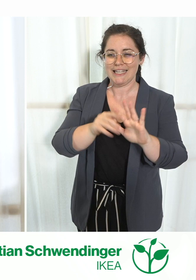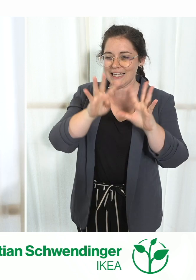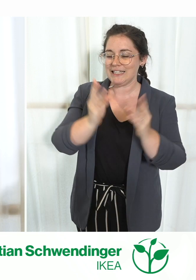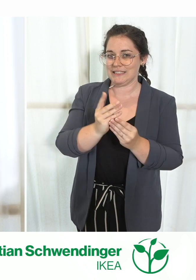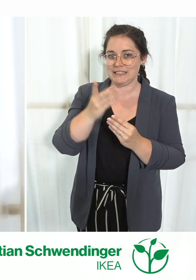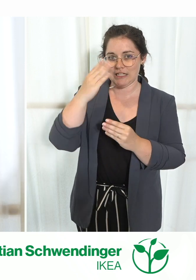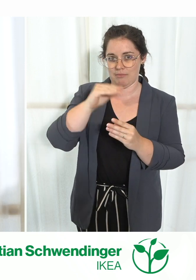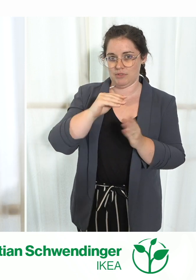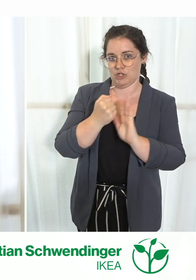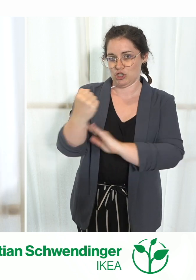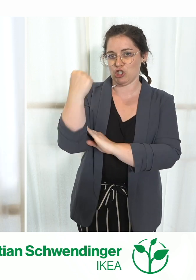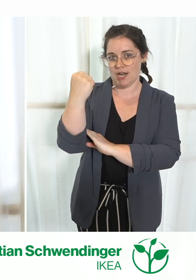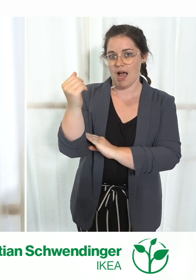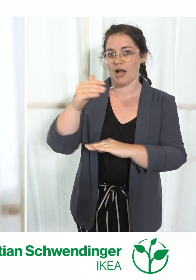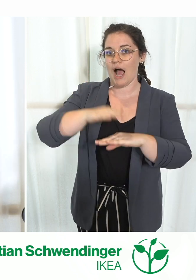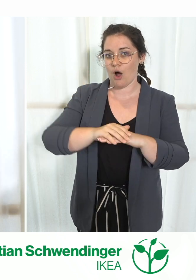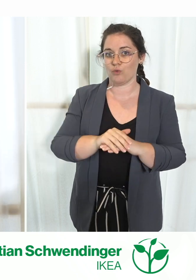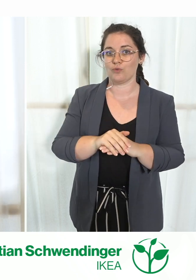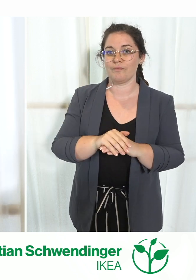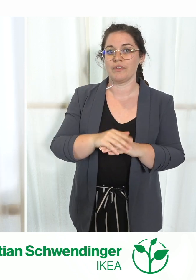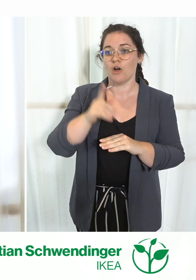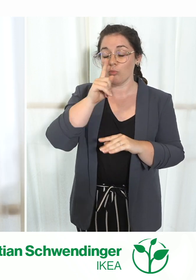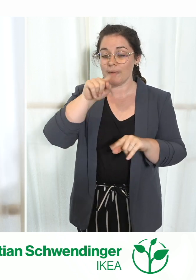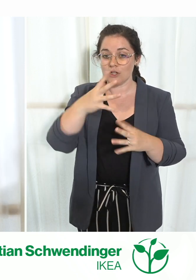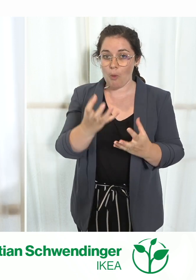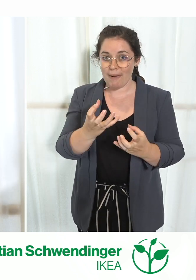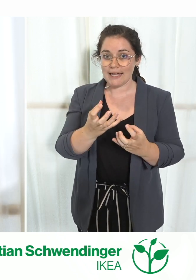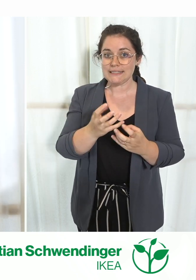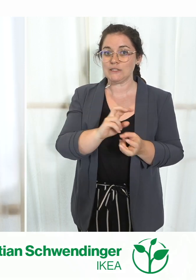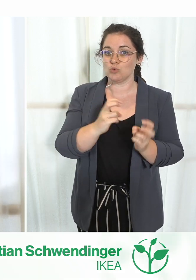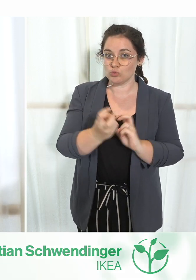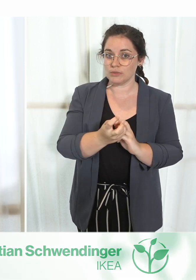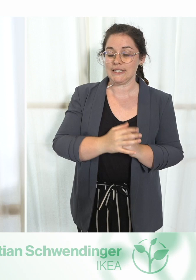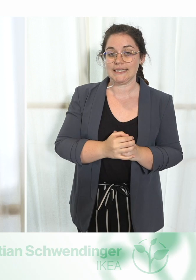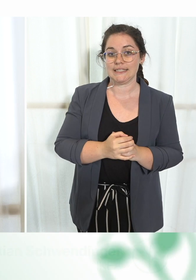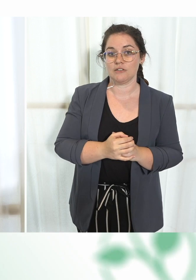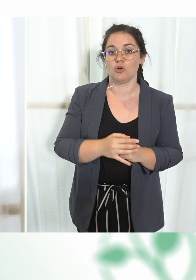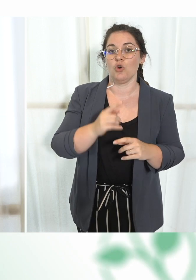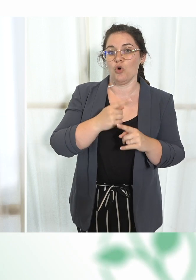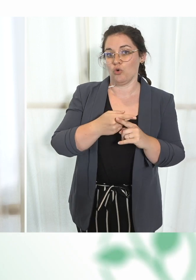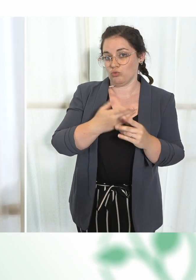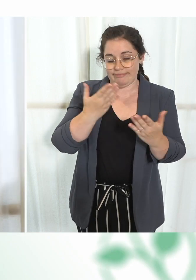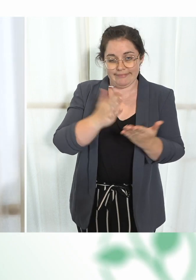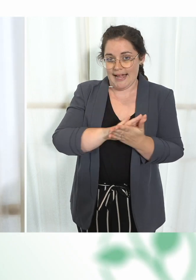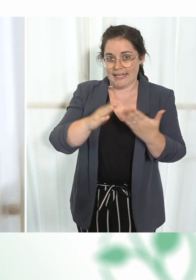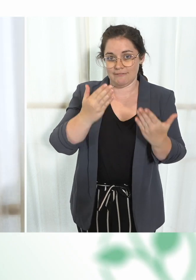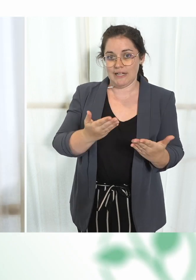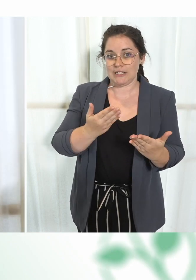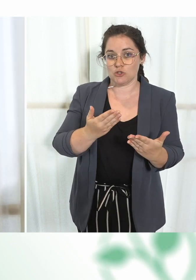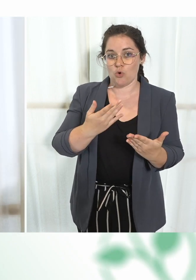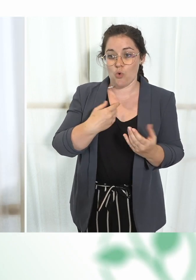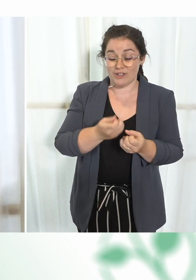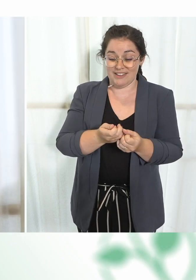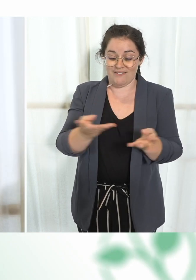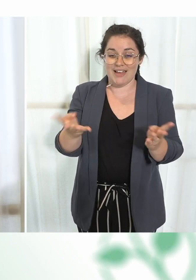Ja. Wir versuchen das auch wirklich in der Praxis zu machen. Und es ist einfach wirklich so, dass ein